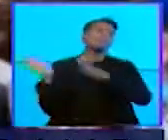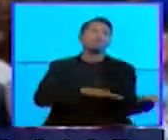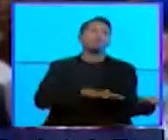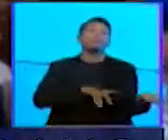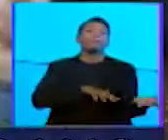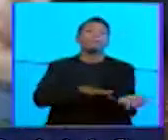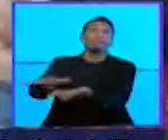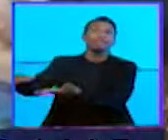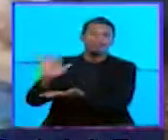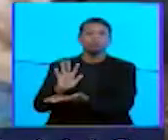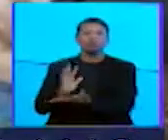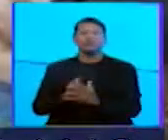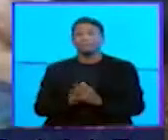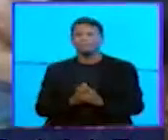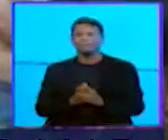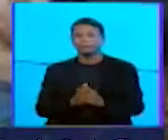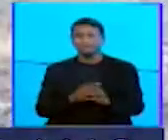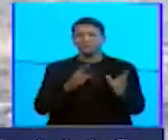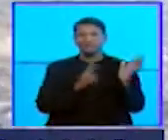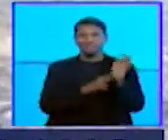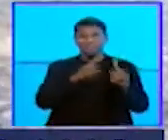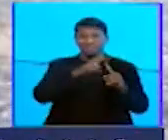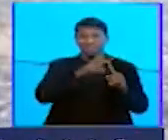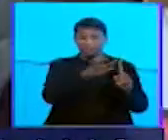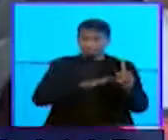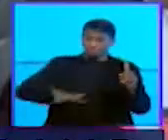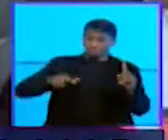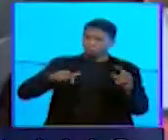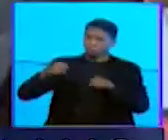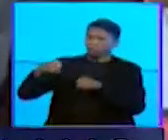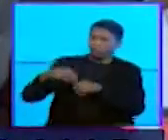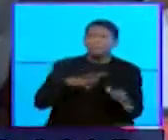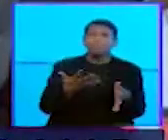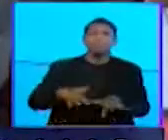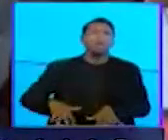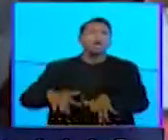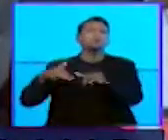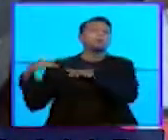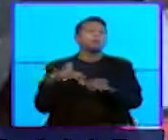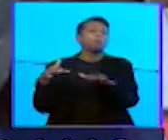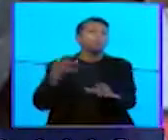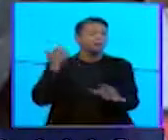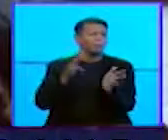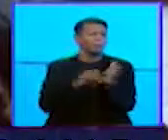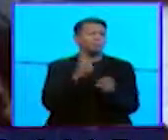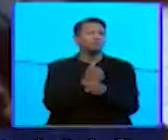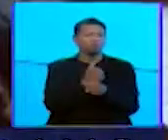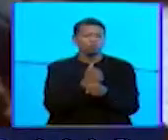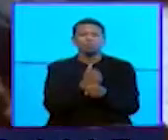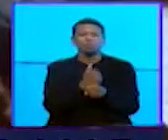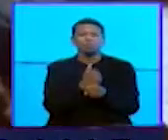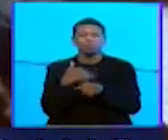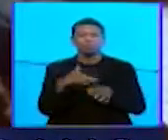Hampir semua wilayah di Nusa Tenggara Timur terdampak banjir bandang dan tanah longsor yang terjadi hari Minggu. Siklon tropis Roja